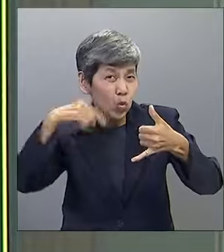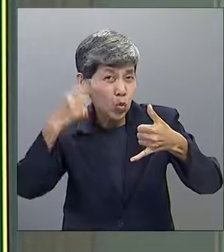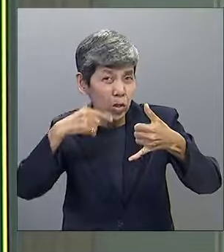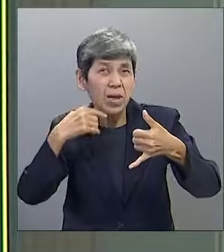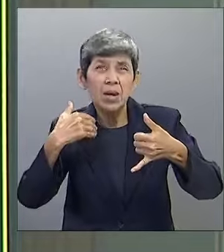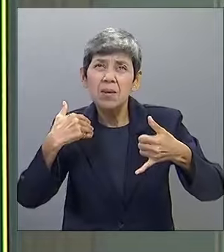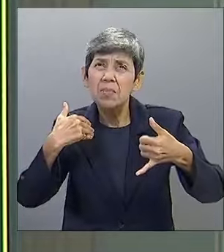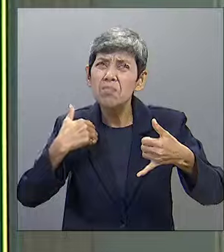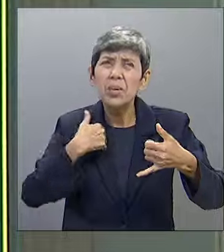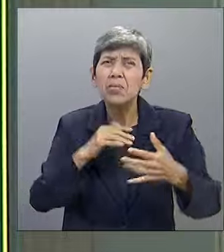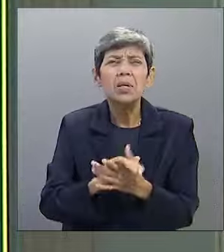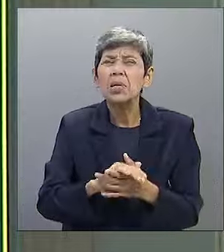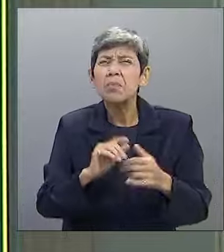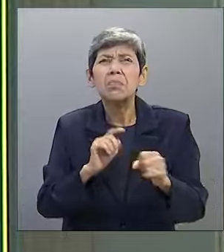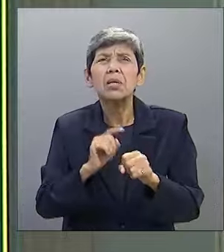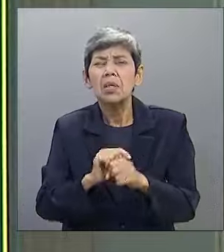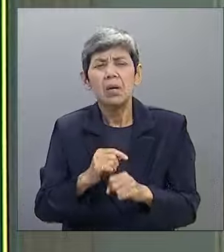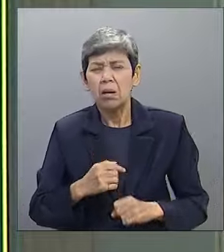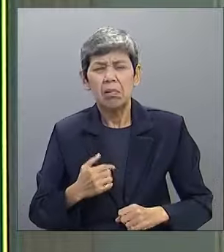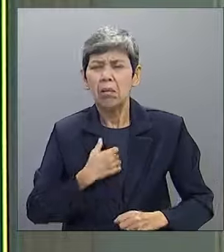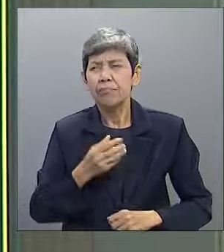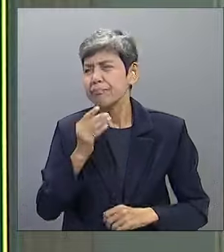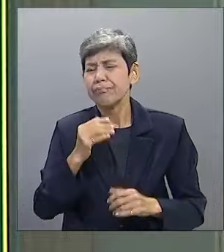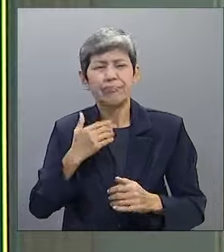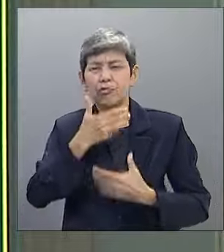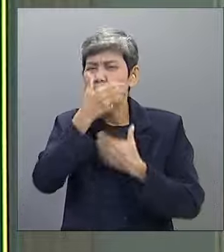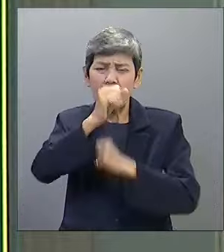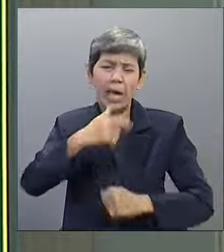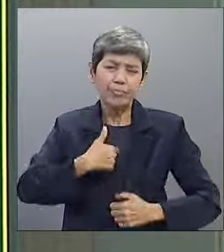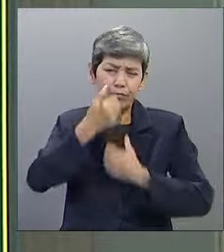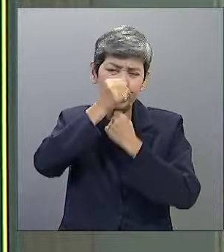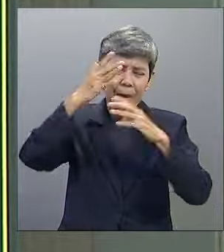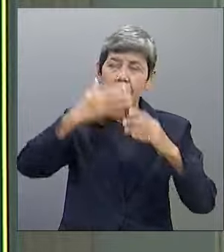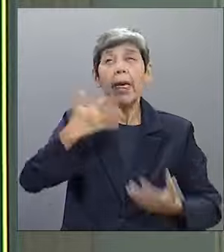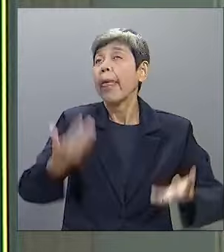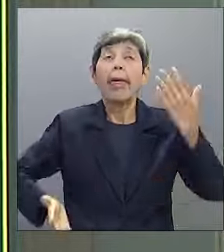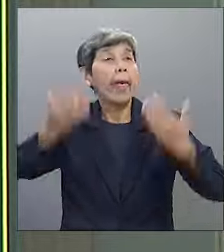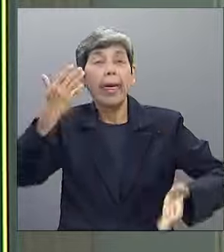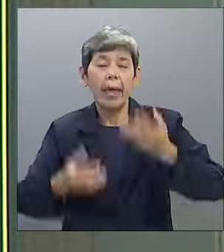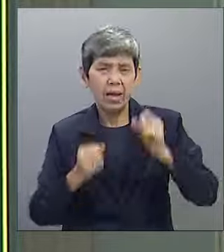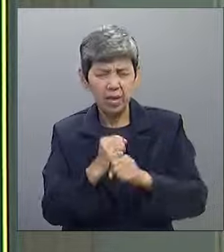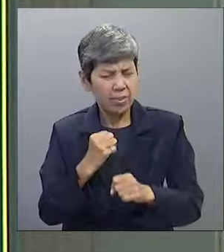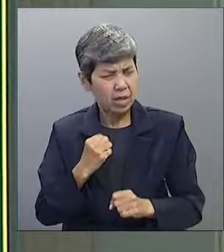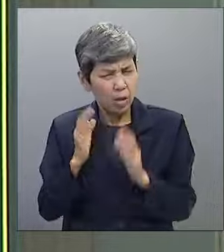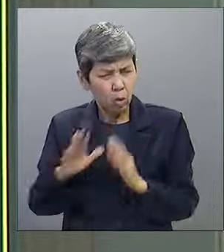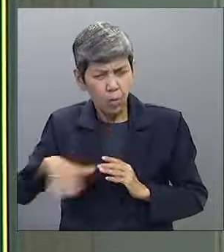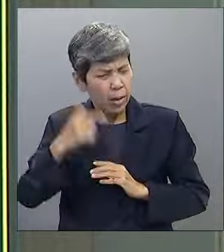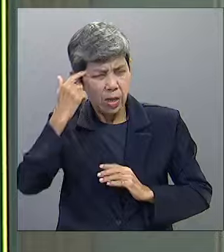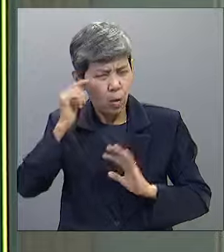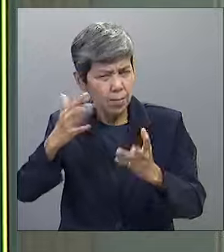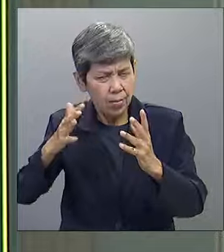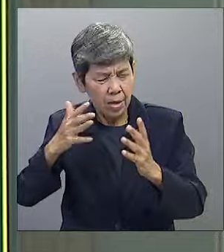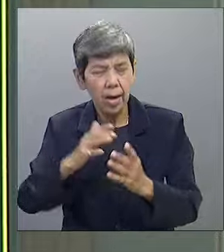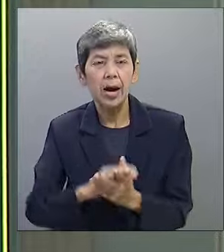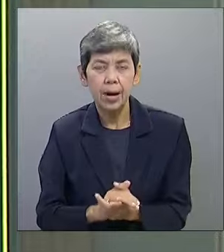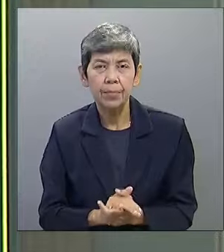าอาจจะแบบไม่ค่อยดูแลตัวเองเท่าไหร ่ เพราะว่าถ้าในคนทั่วไปเนี่ยคิดว่าไม่น่าจะเกิดปัญหานี้ได ้ครับ